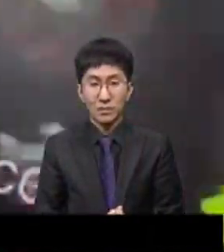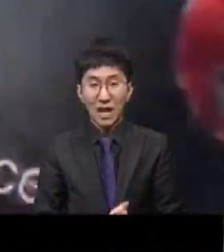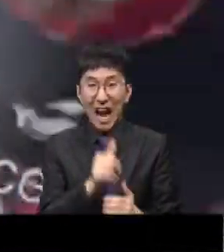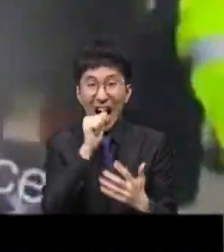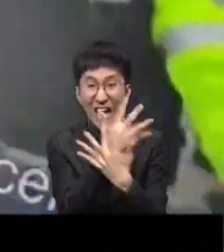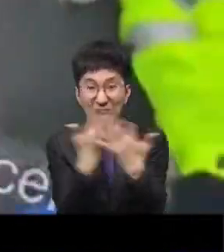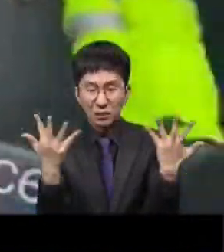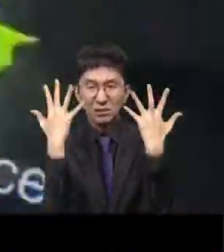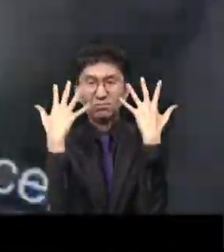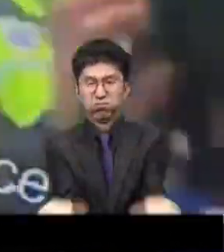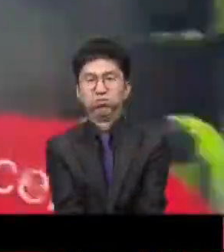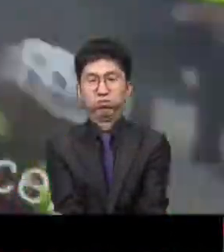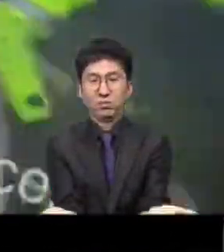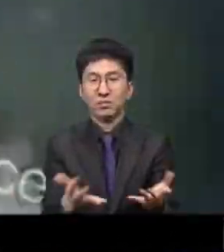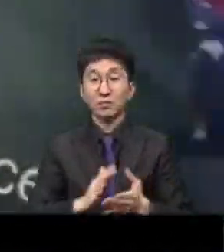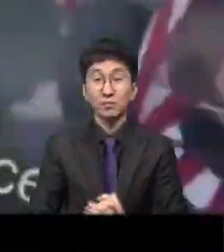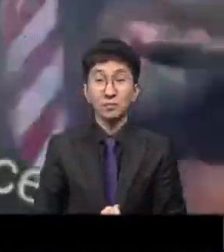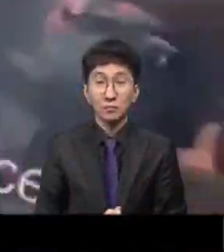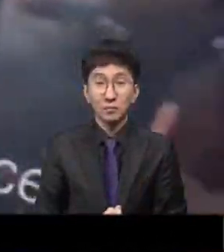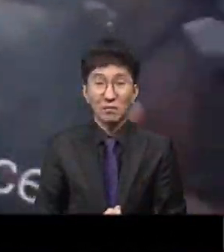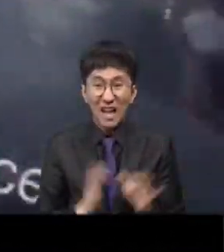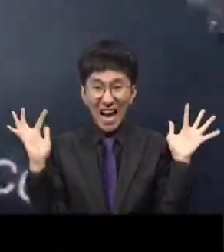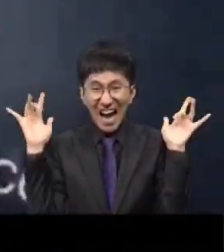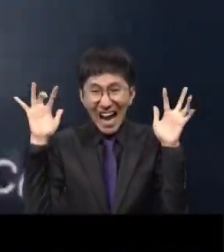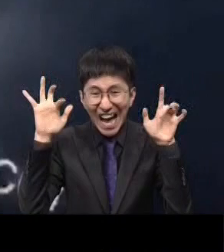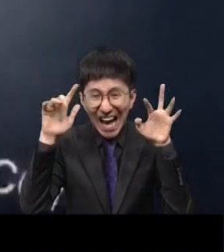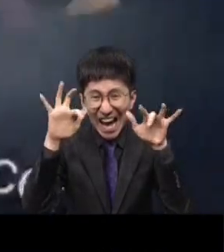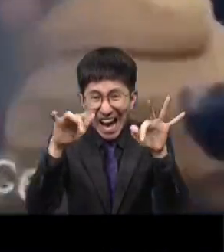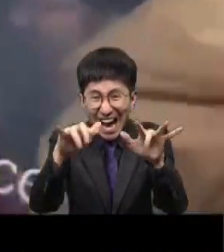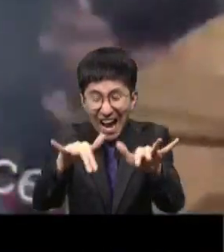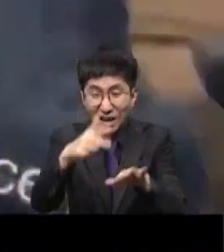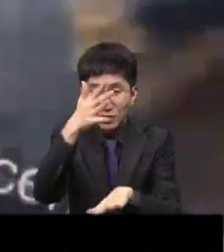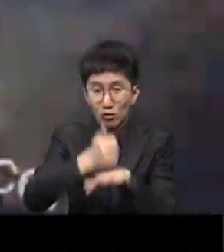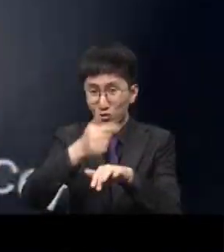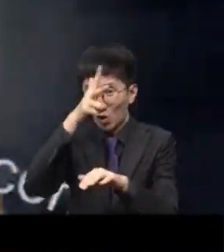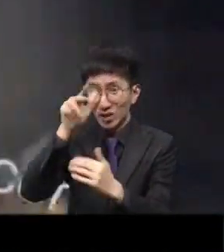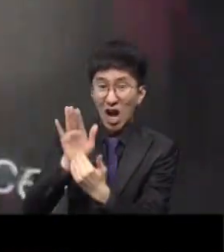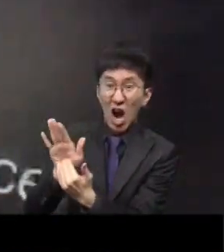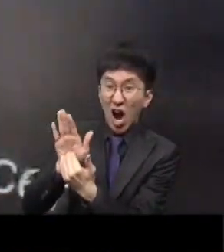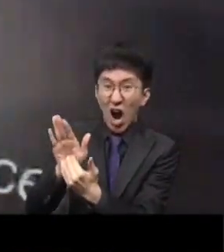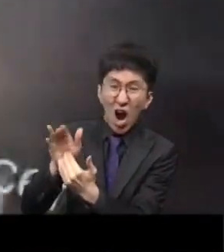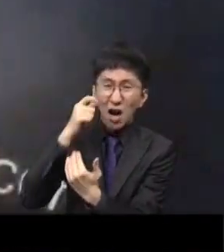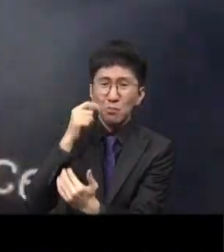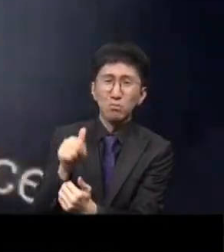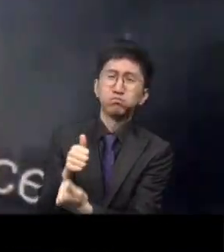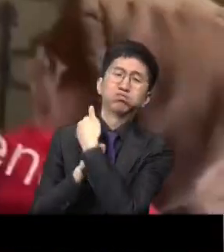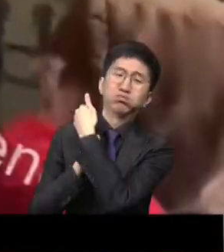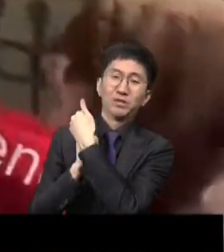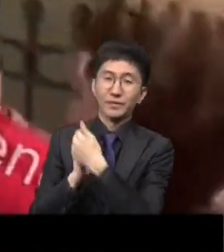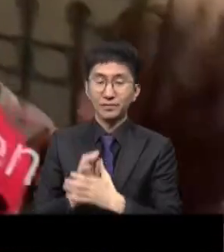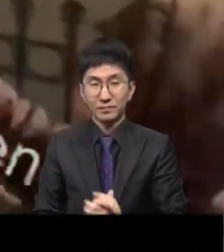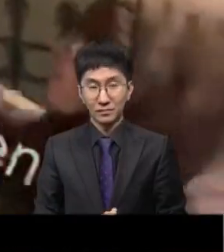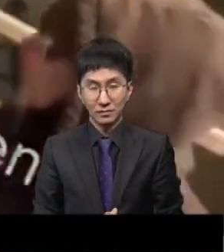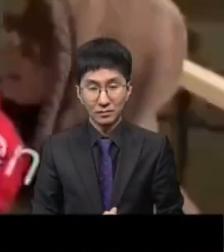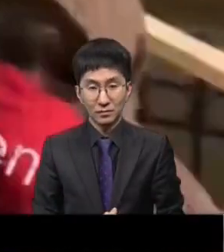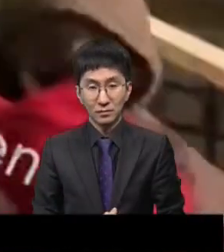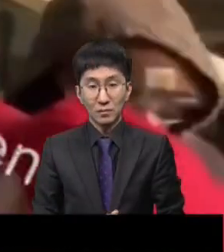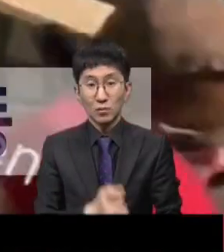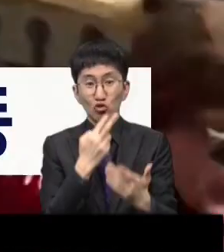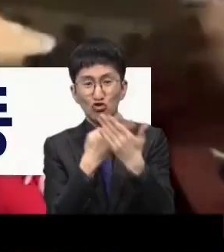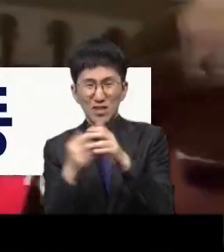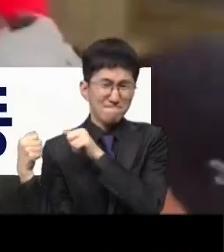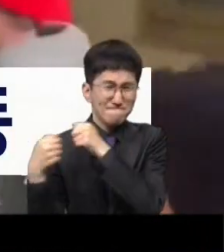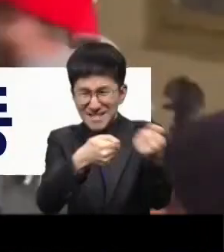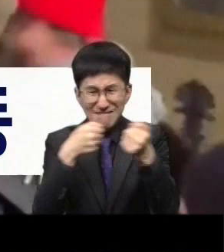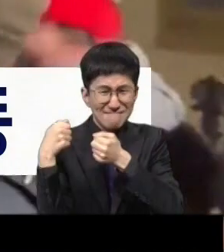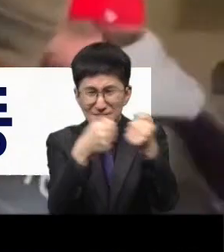바리케이드는 힘없이 쓰러졌고 거세게 달려드는 시위대에 경찰은 무기력하기만 했습니다. 유리창을